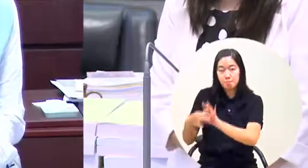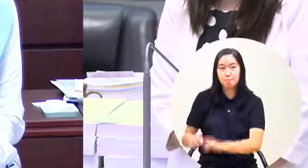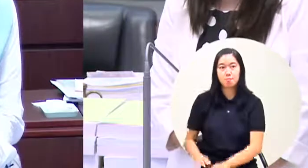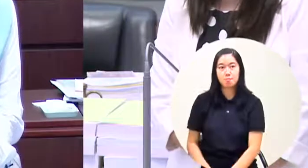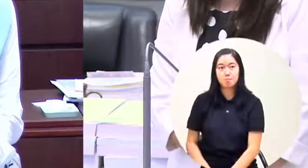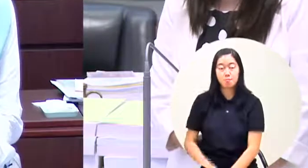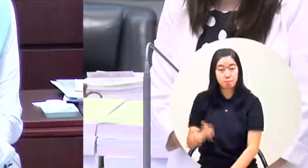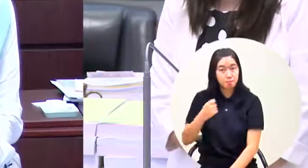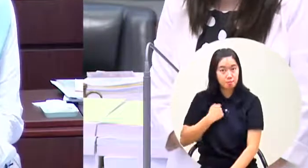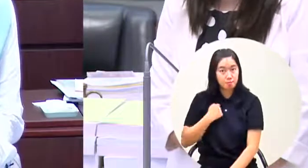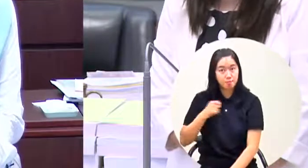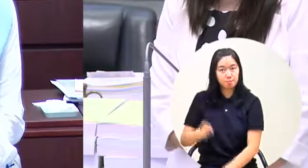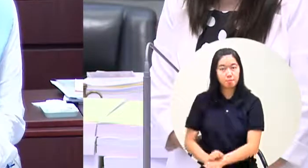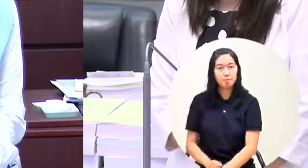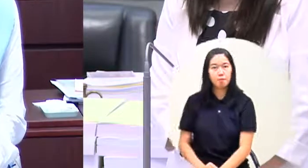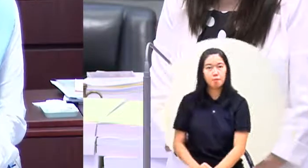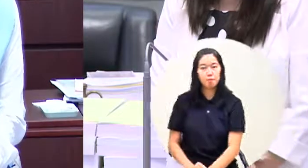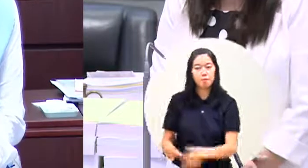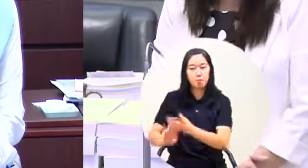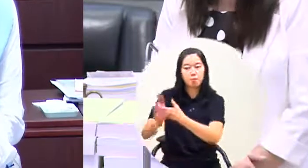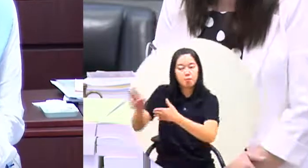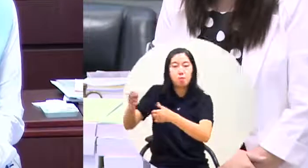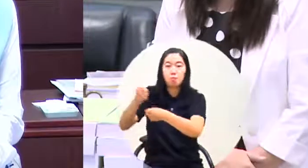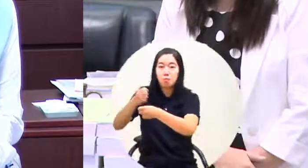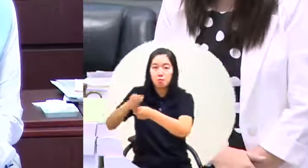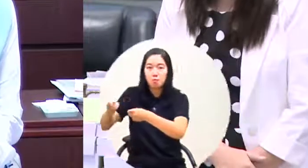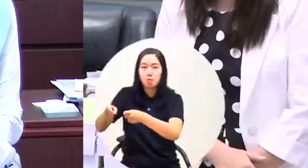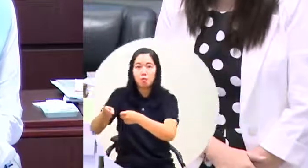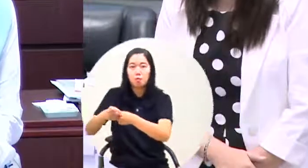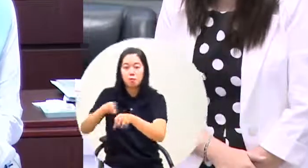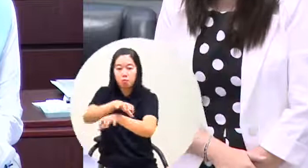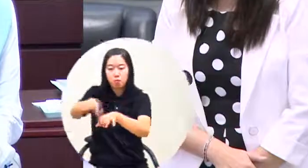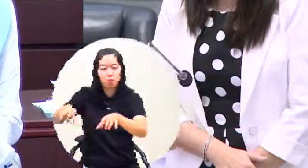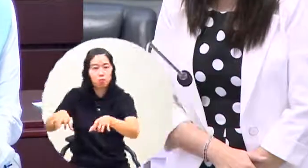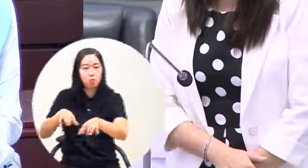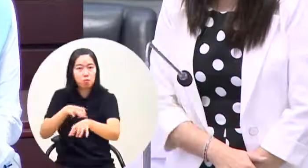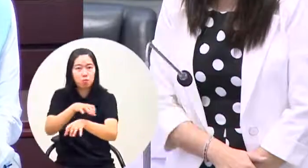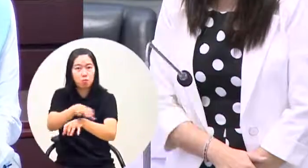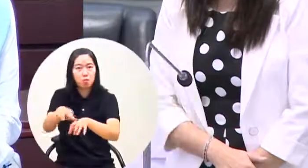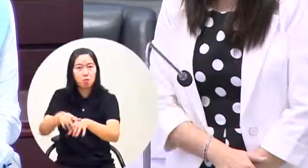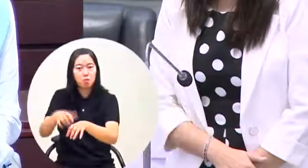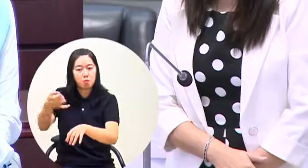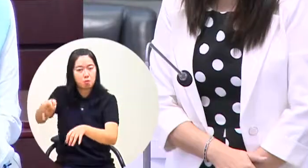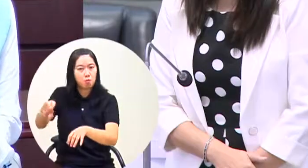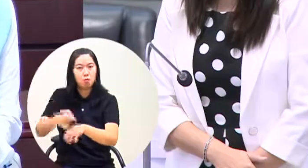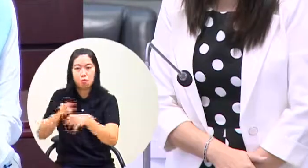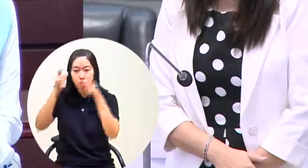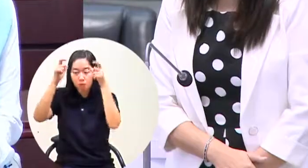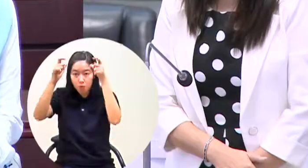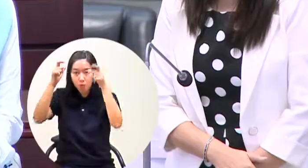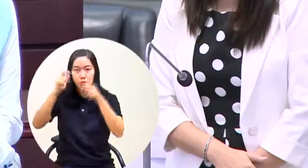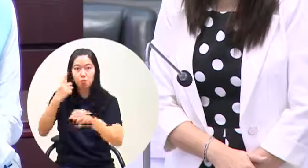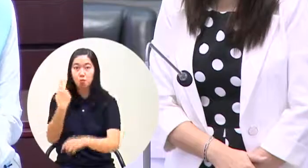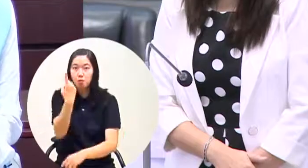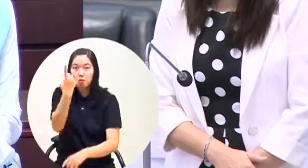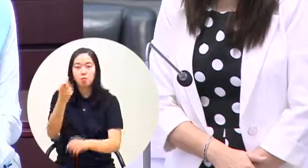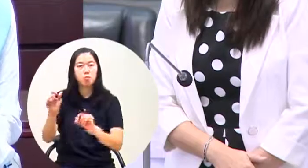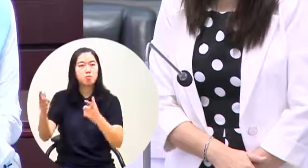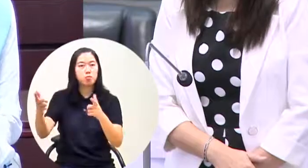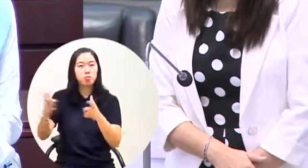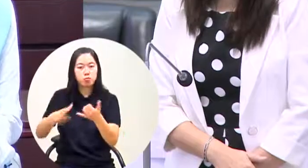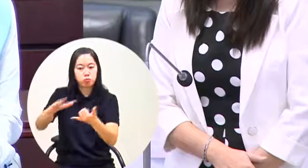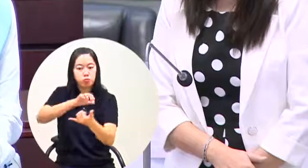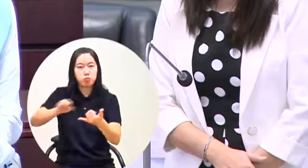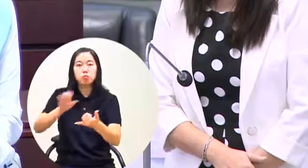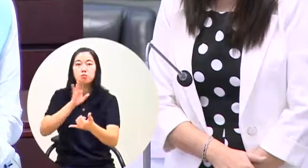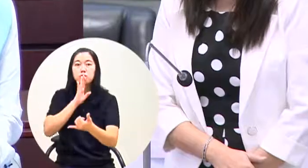这个派遣劳工的劳动环境恶劣，这不只是高雄市的问题，这是全国的问题，所以每年